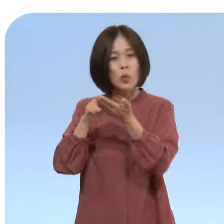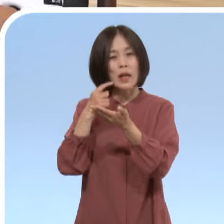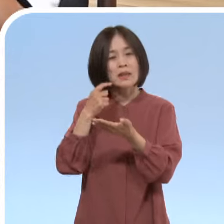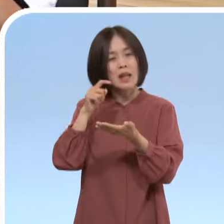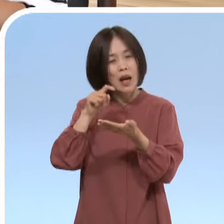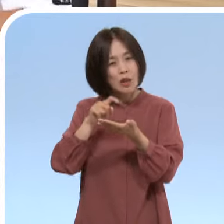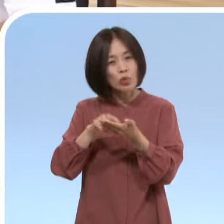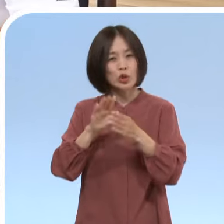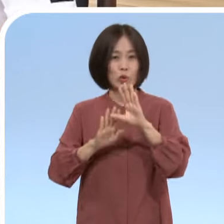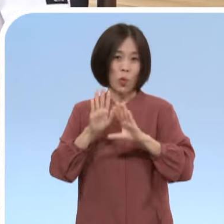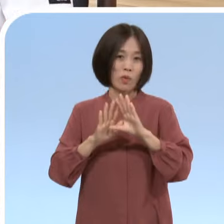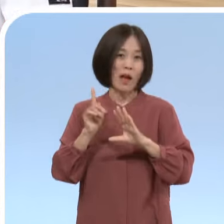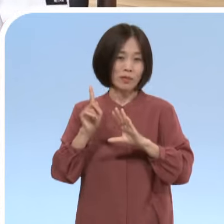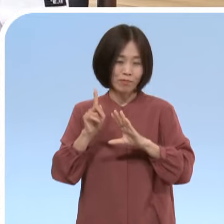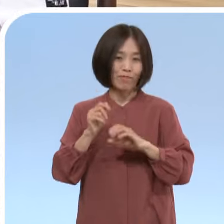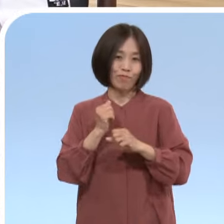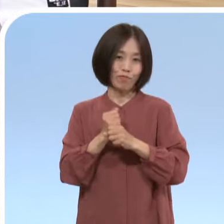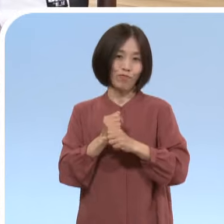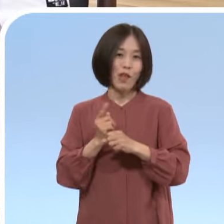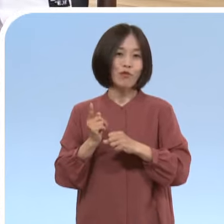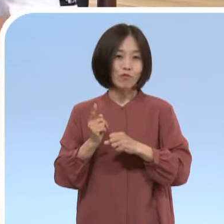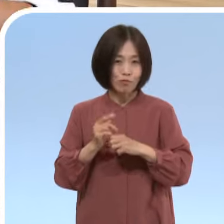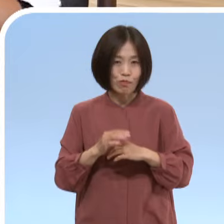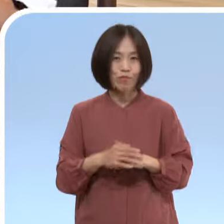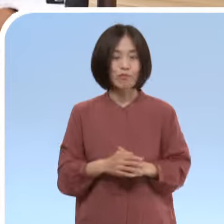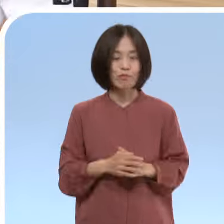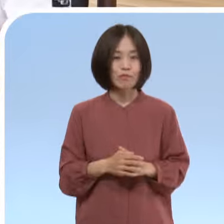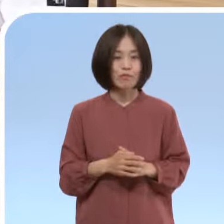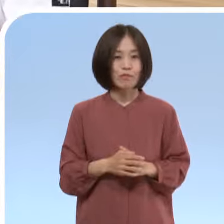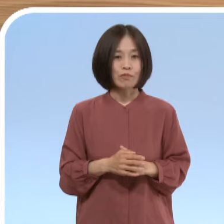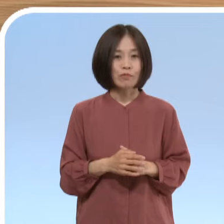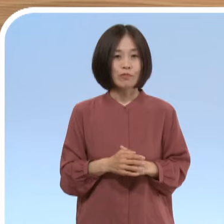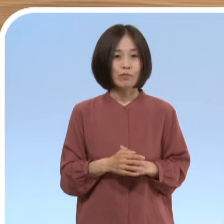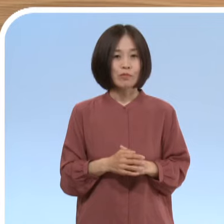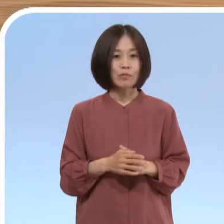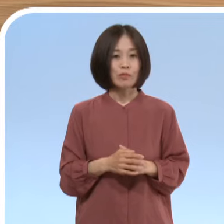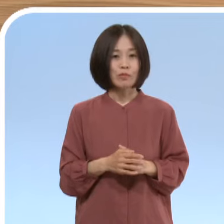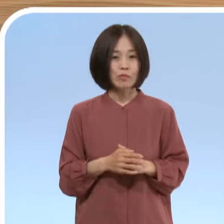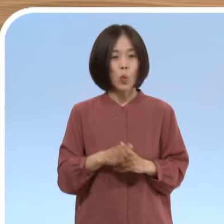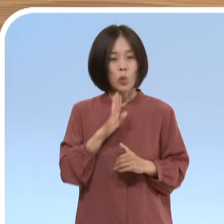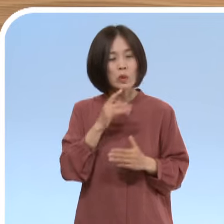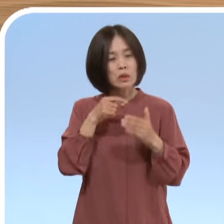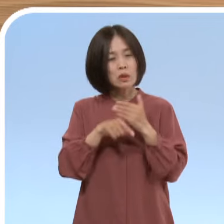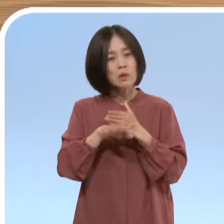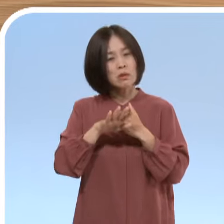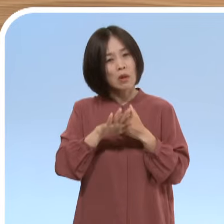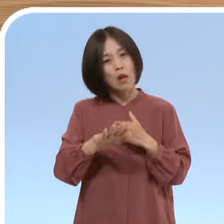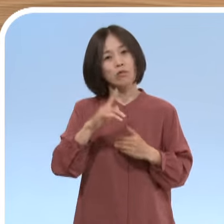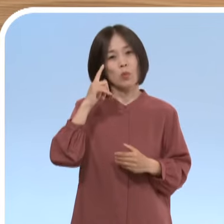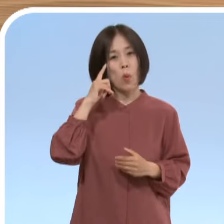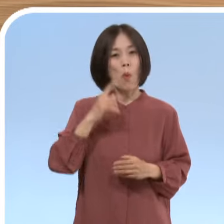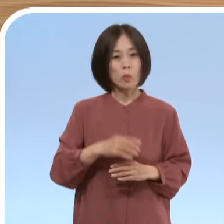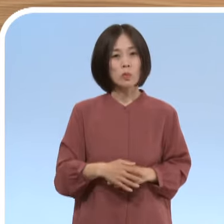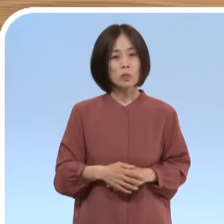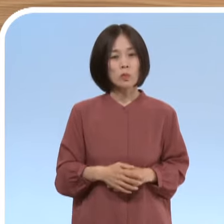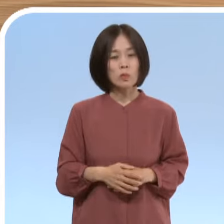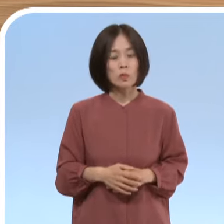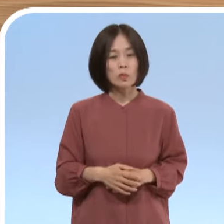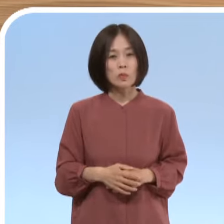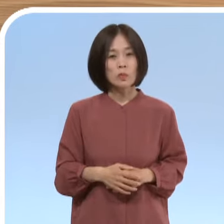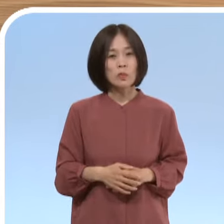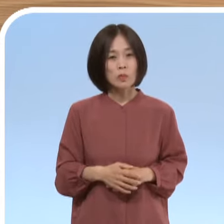届け出しやすい、申請しやすい方法っていうのも取られてるので、それはすごく本当に大きいことだと思います